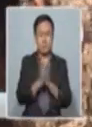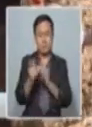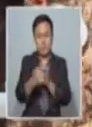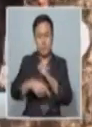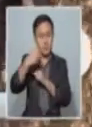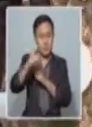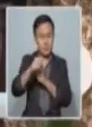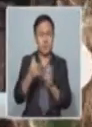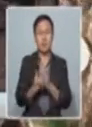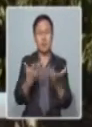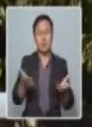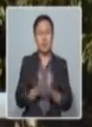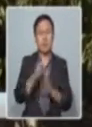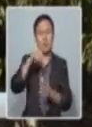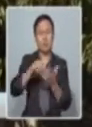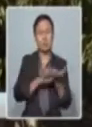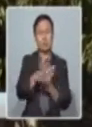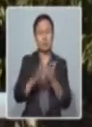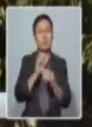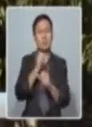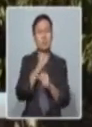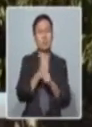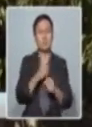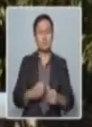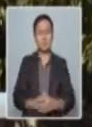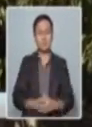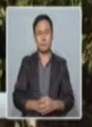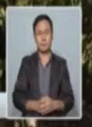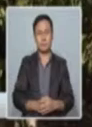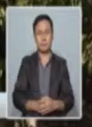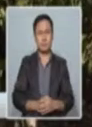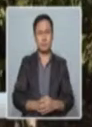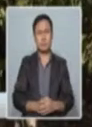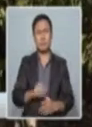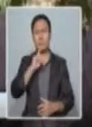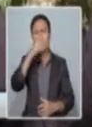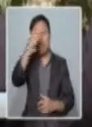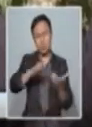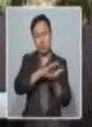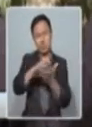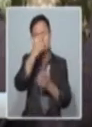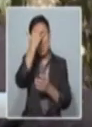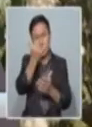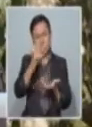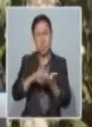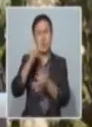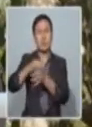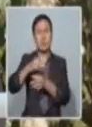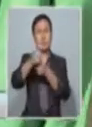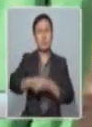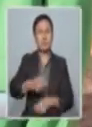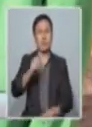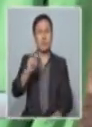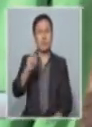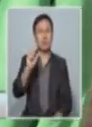่ ส่วนที่เหลือก็ปลูก แซมกันหรือว่าผสมผสาน ผสมผสานครับ อ๋อทำไมทำอย่างนี้เพื่ออะไร เจ้าหน้าที่ทางธกส.ท่านก็บอกว่